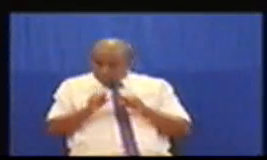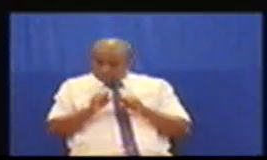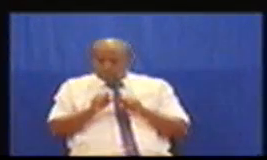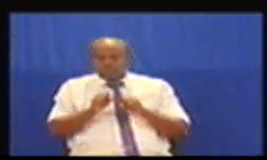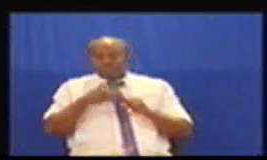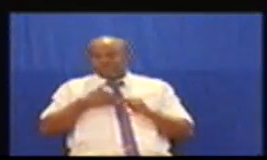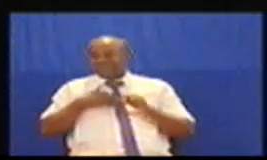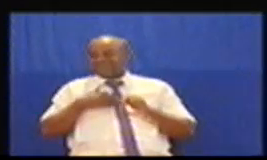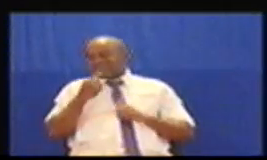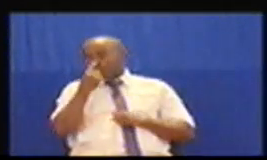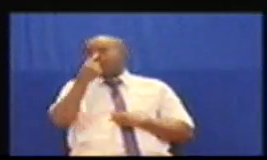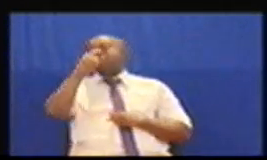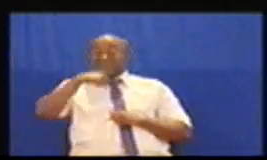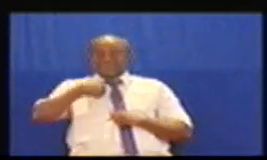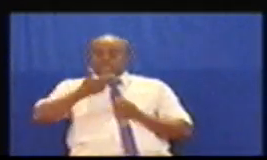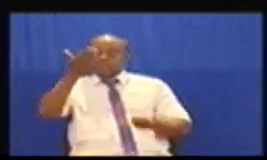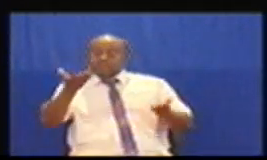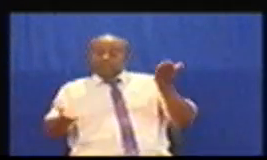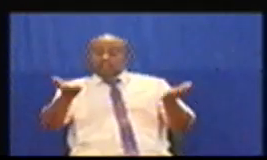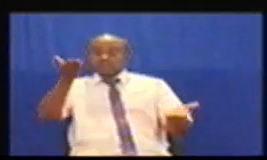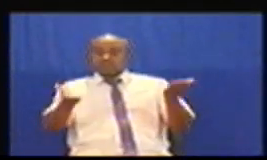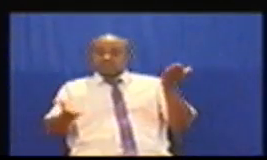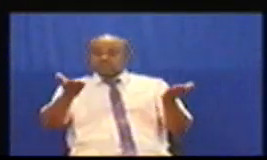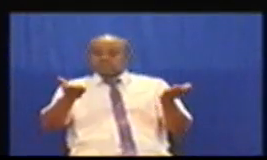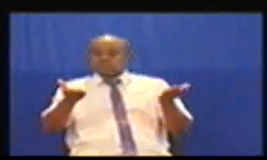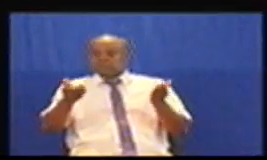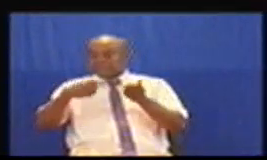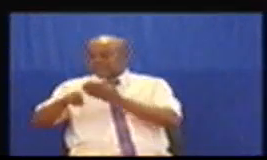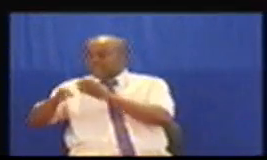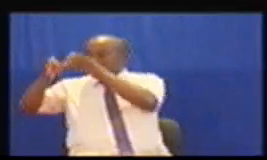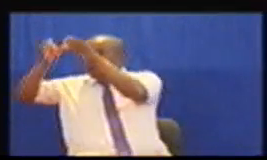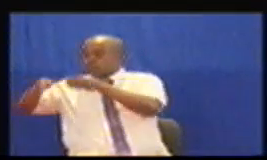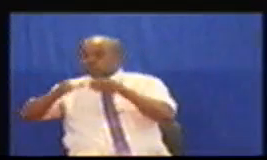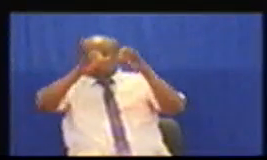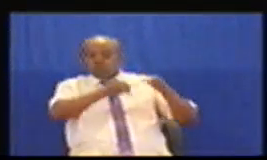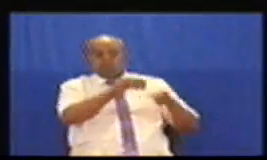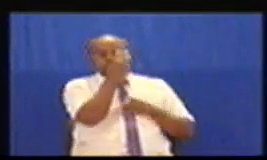balances ya hizi nguzo tatu ipo.